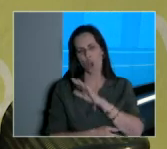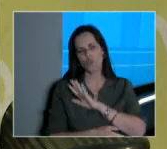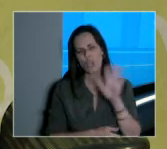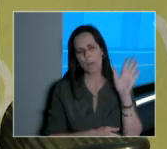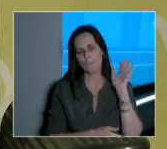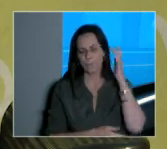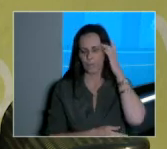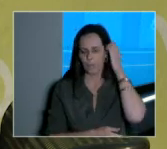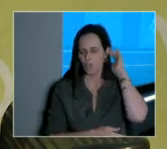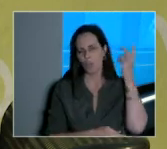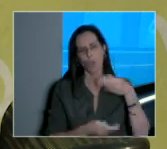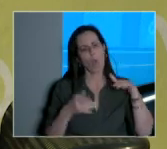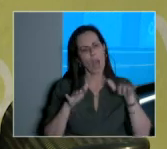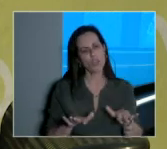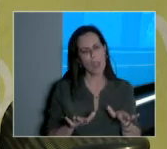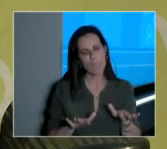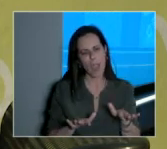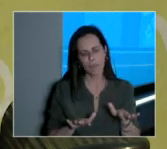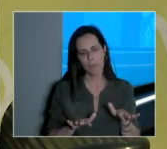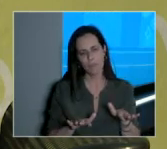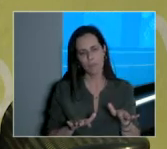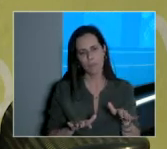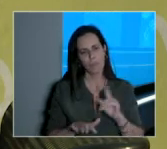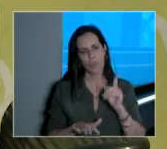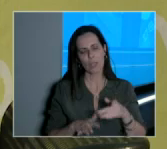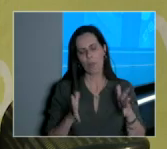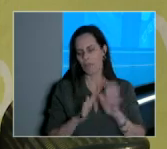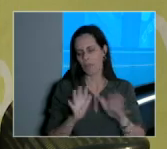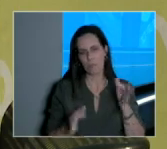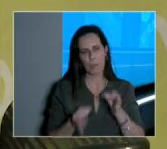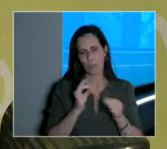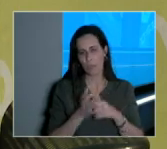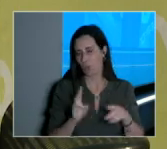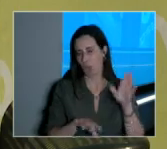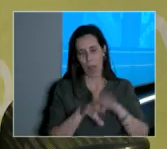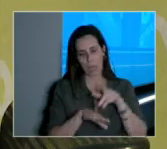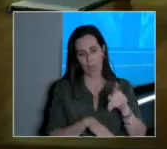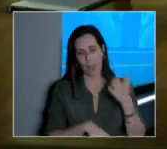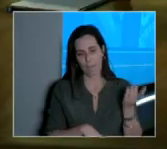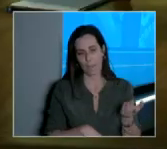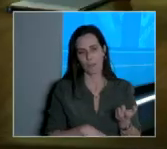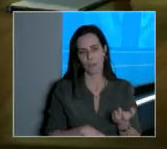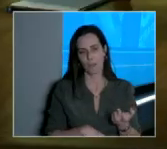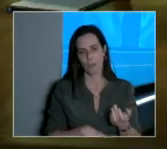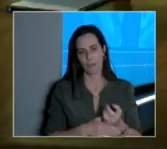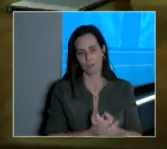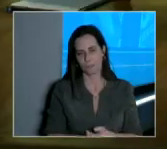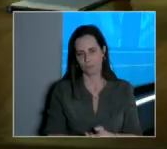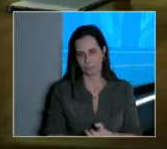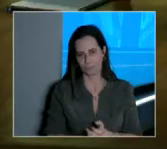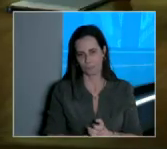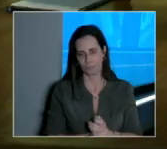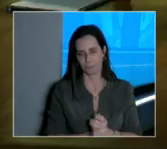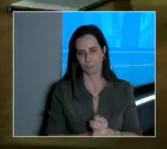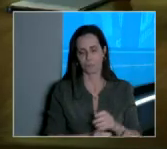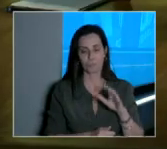ידי כך שהם יוכלו לשבת שם, הם לא יצטרכו לפחד מאימת הדין, כי אי אפשר יהיה לשפוט אותם. אתה שוב עושה